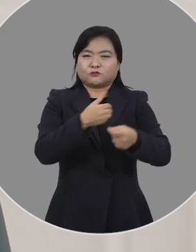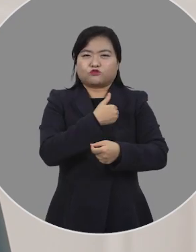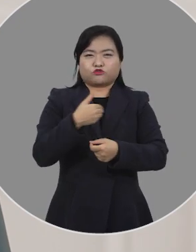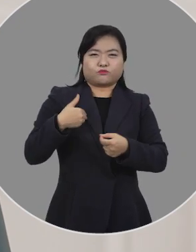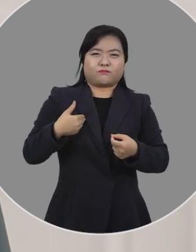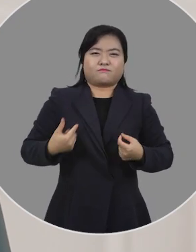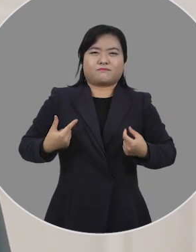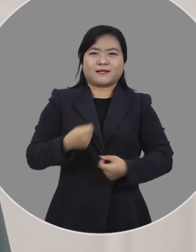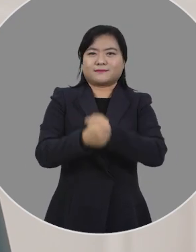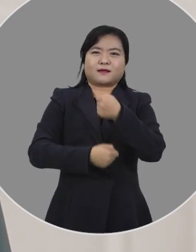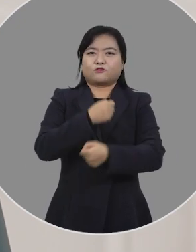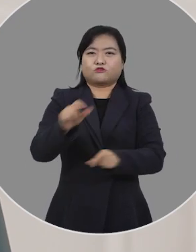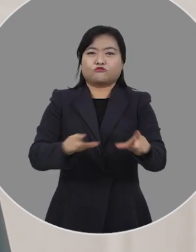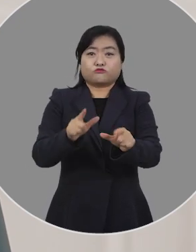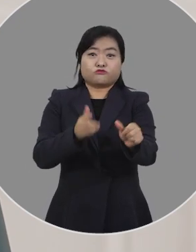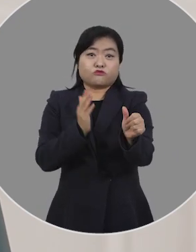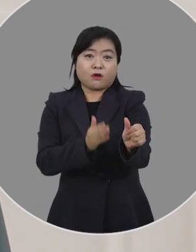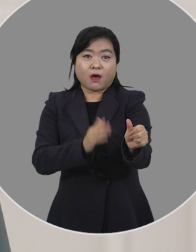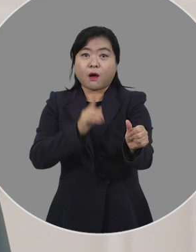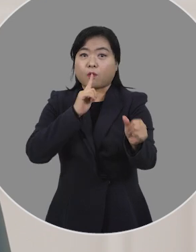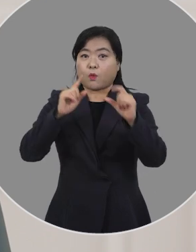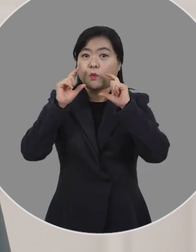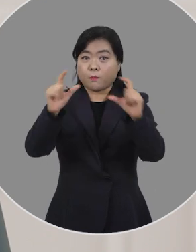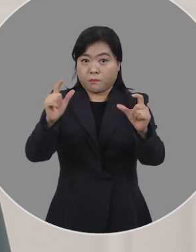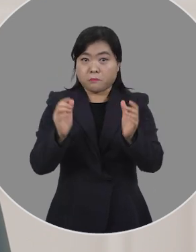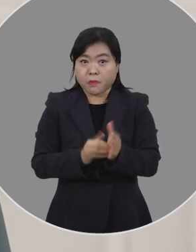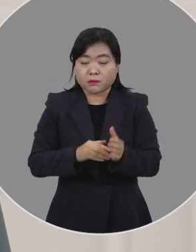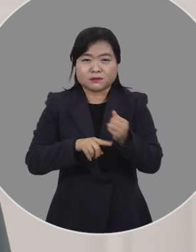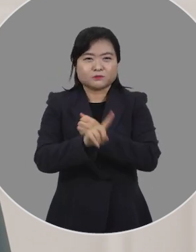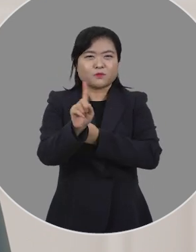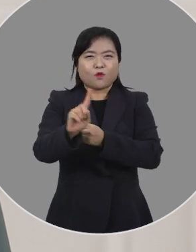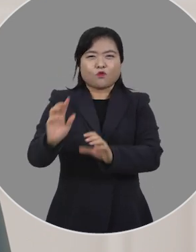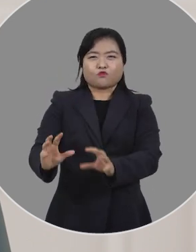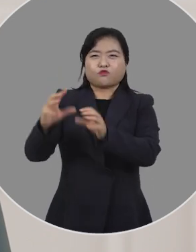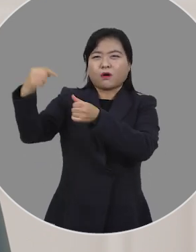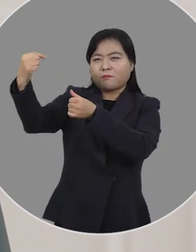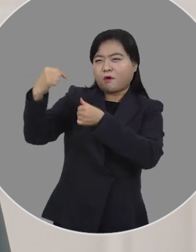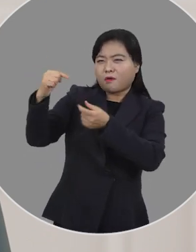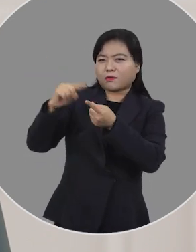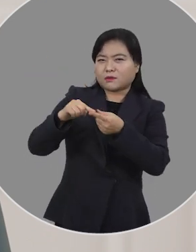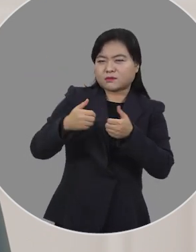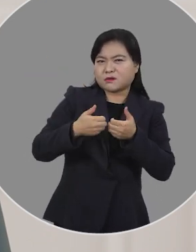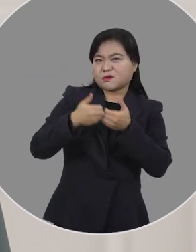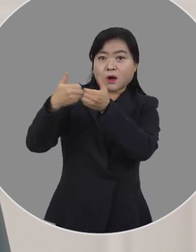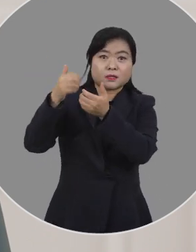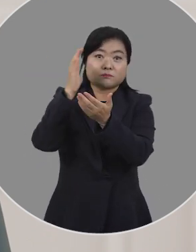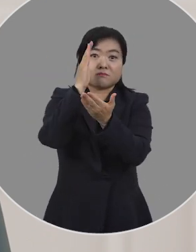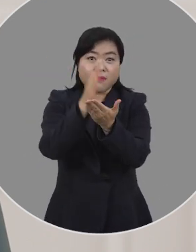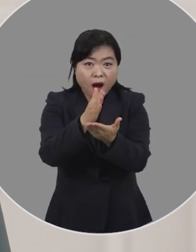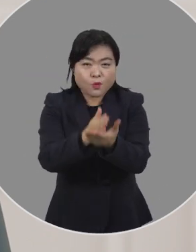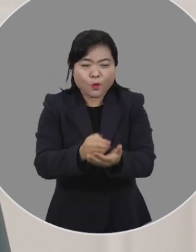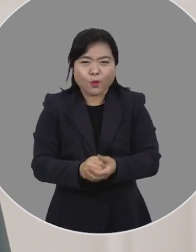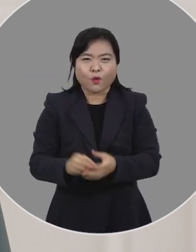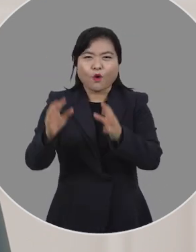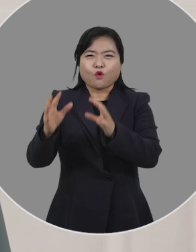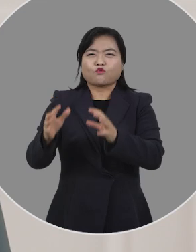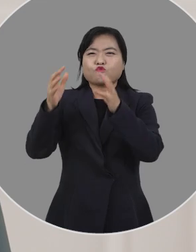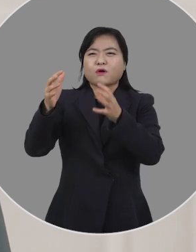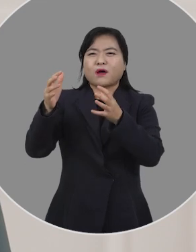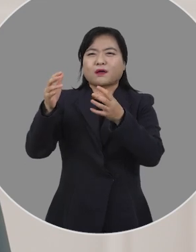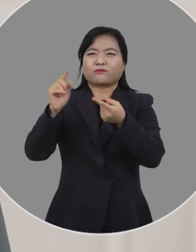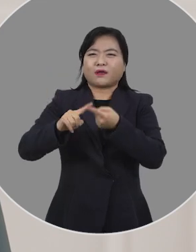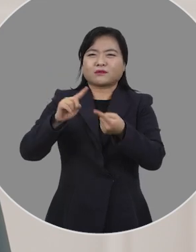누려라 라고 선포했죠. 이 말은 뭡니까? 국가의 명령에 저항하지 말고 국가 곁으로